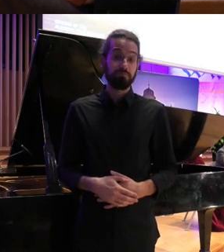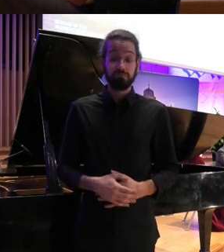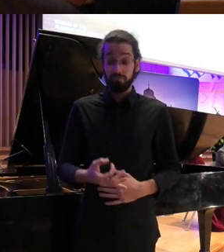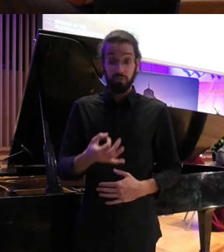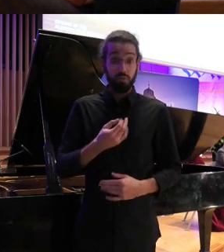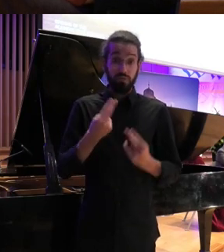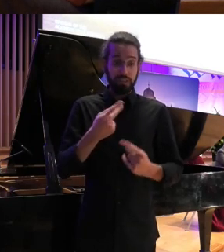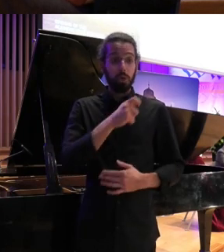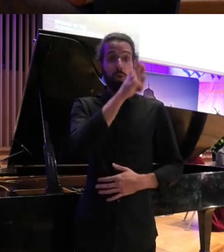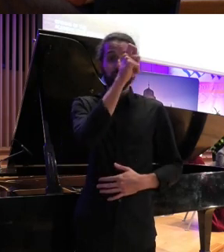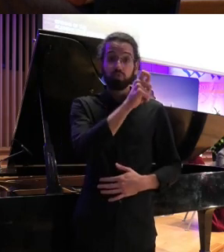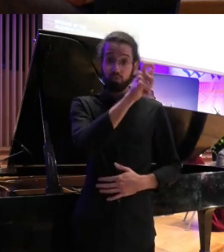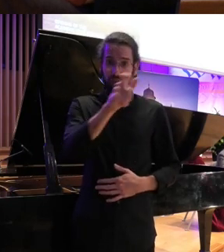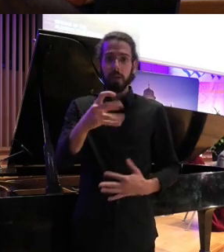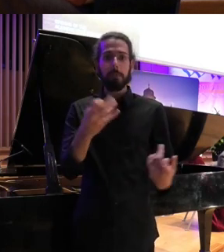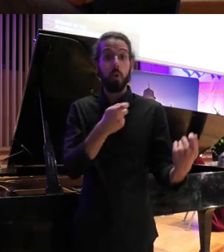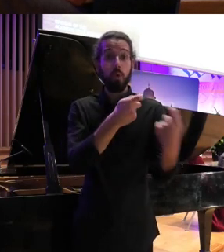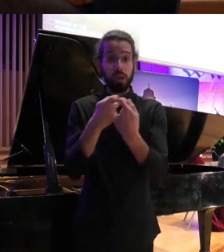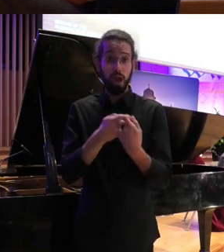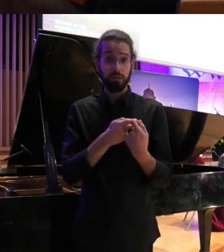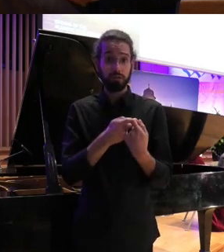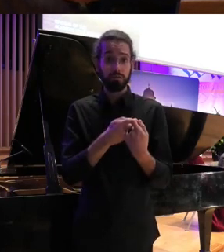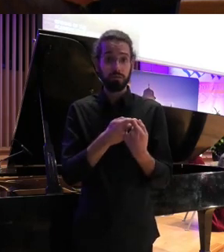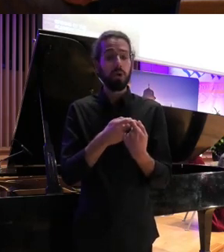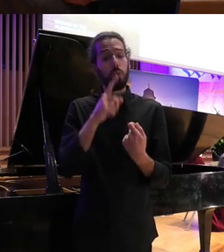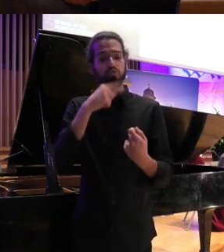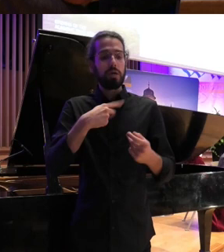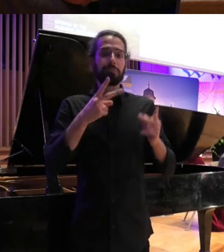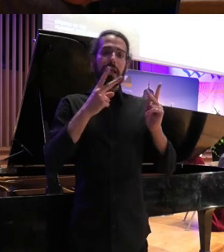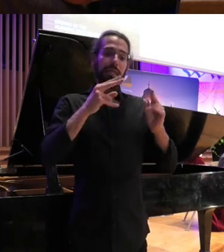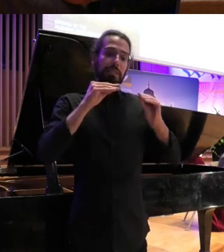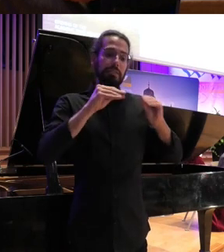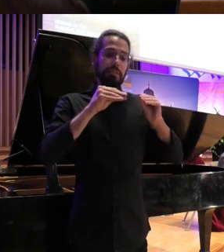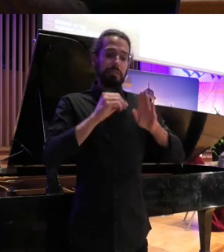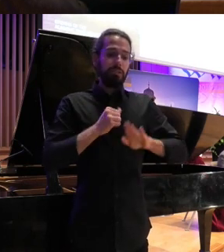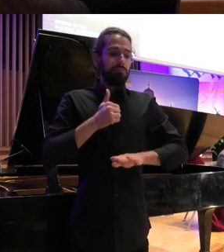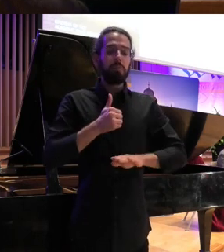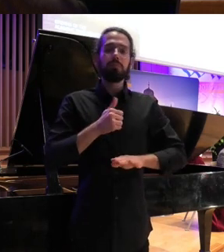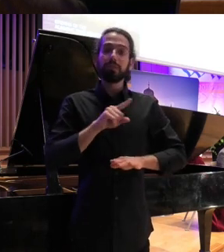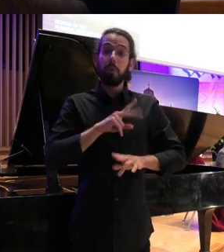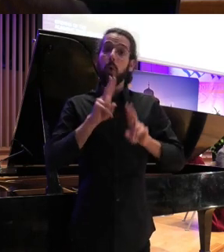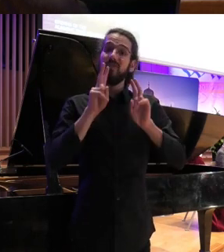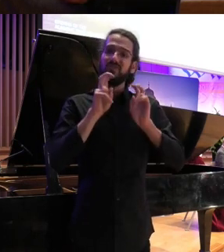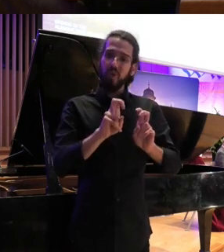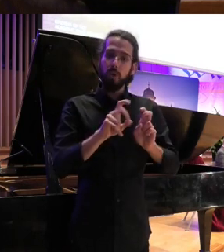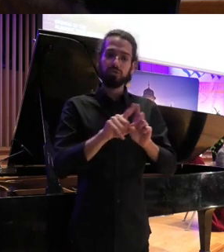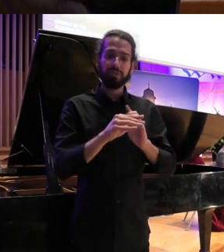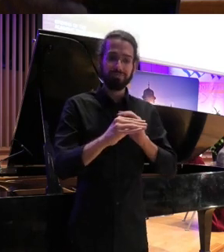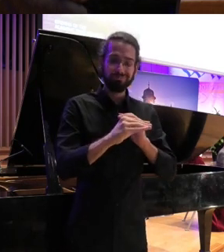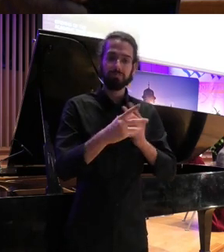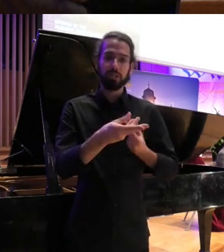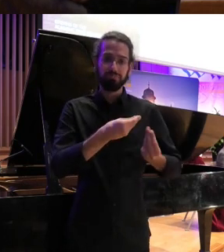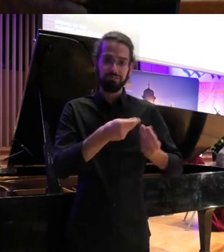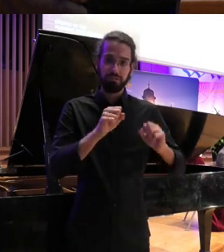hat zu den Studierenden, und zwar als Forscher. Also nicht nur als Lehrender oder Lehrende, sondern als Forscher und Forscherin, dass man wirklich